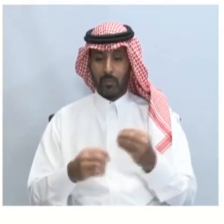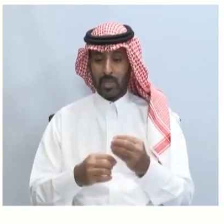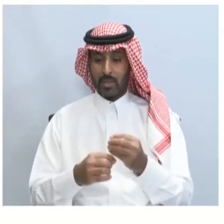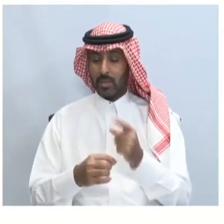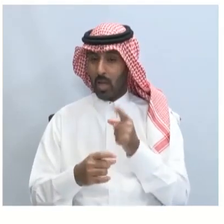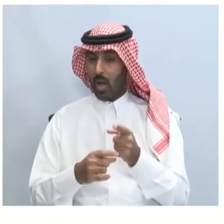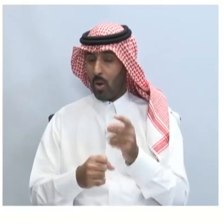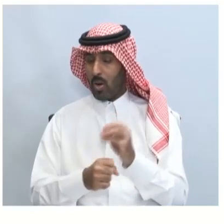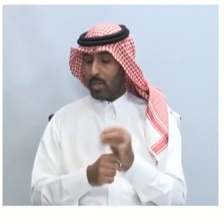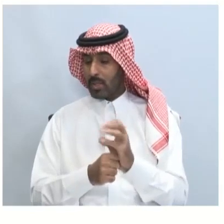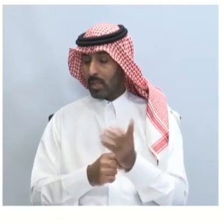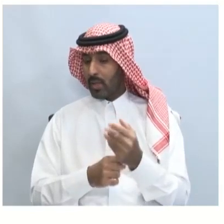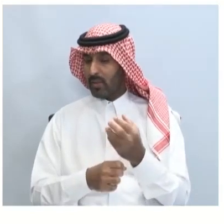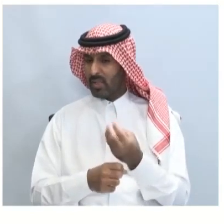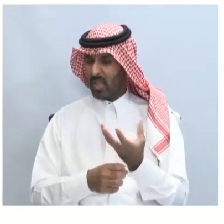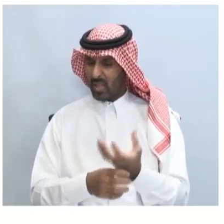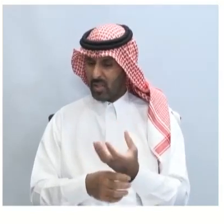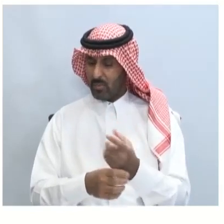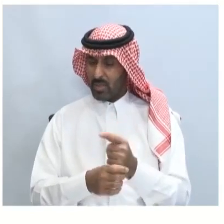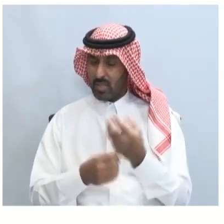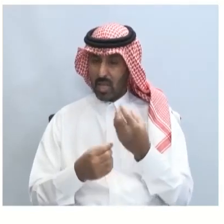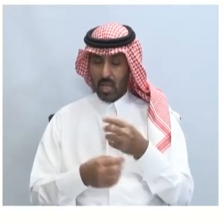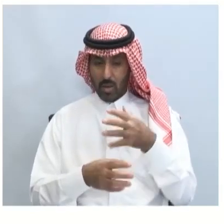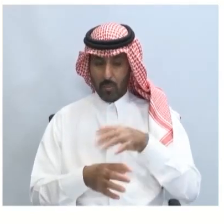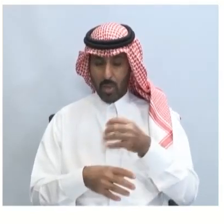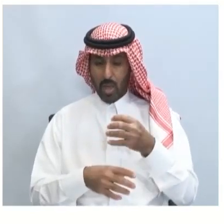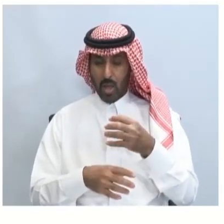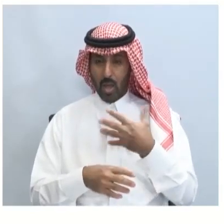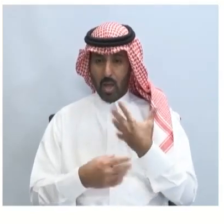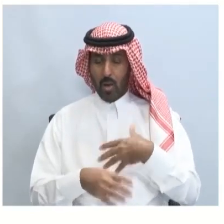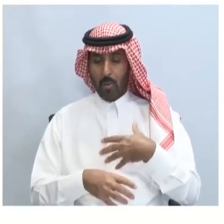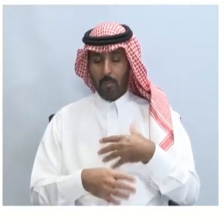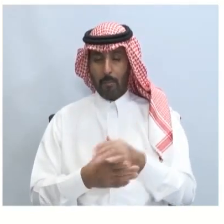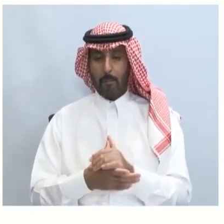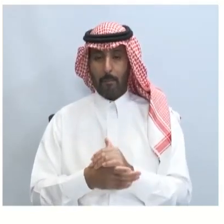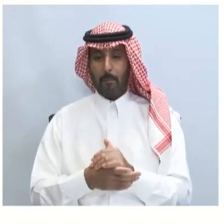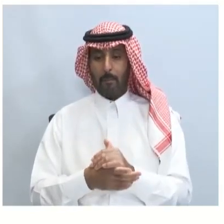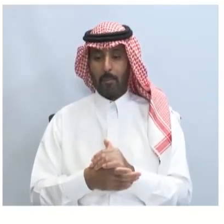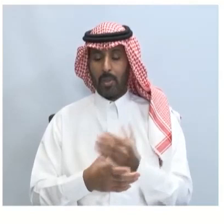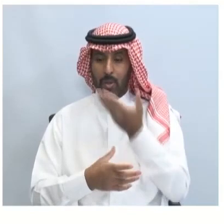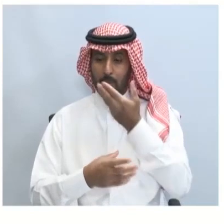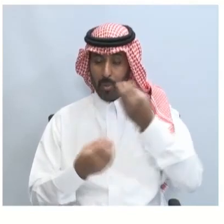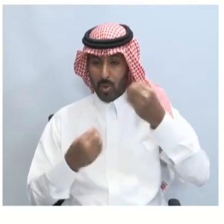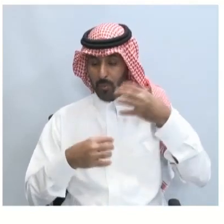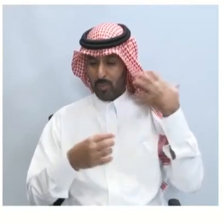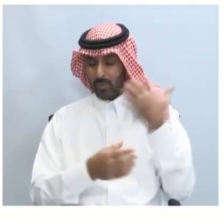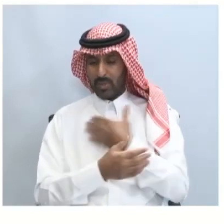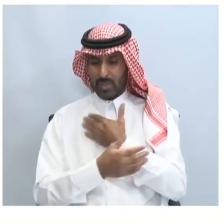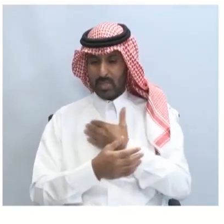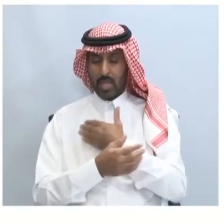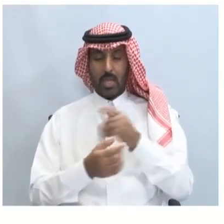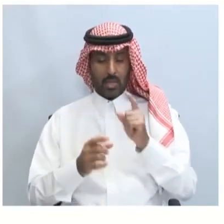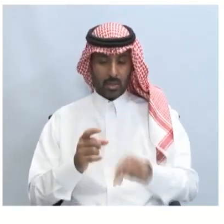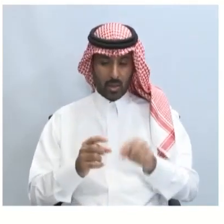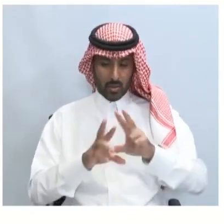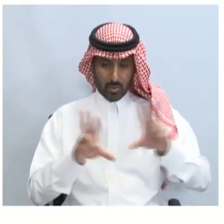ترشيد استهلاك المياه هناك موقع تفضل بزياره موقع البرنامج الوطني لترشيد الاستهلاك قطره عن